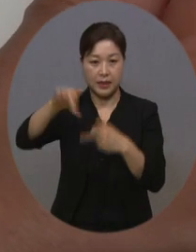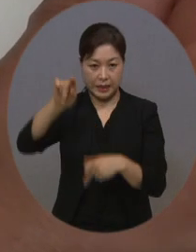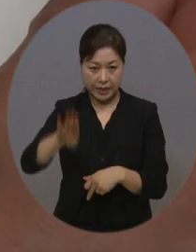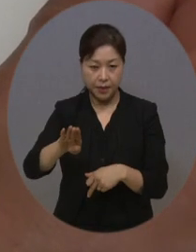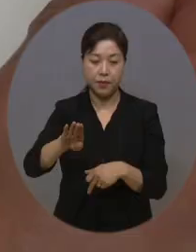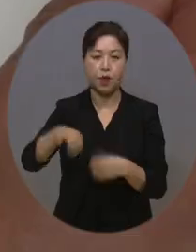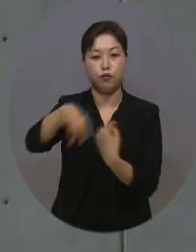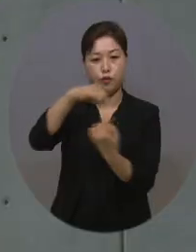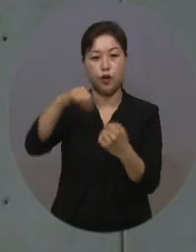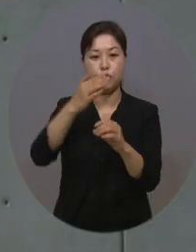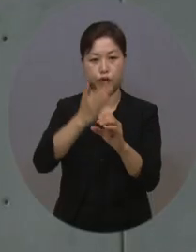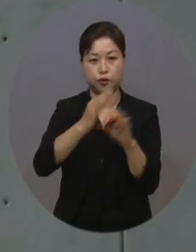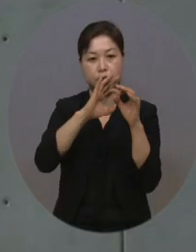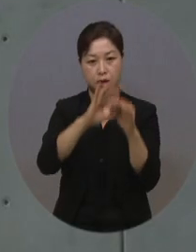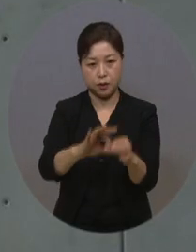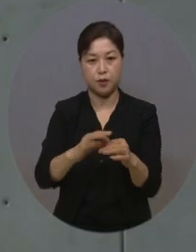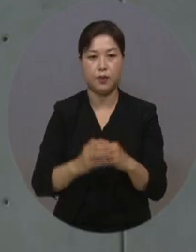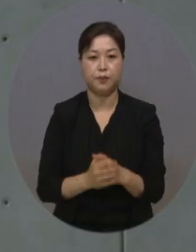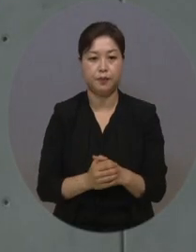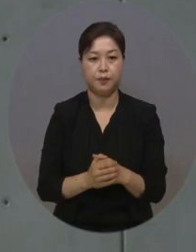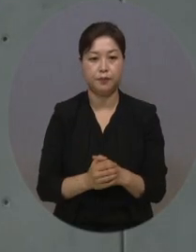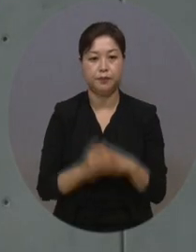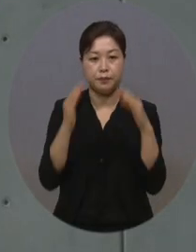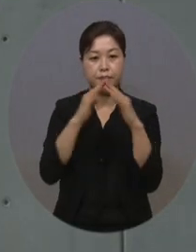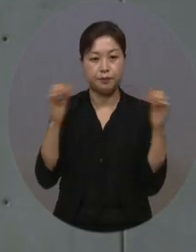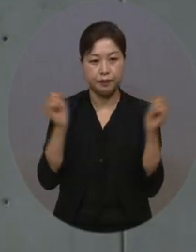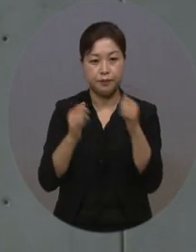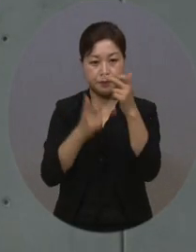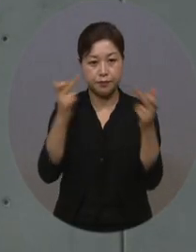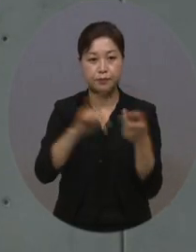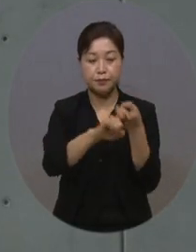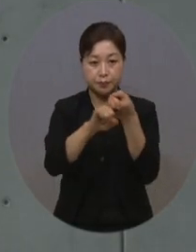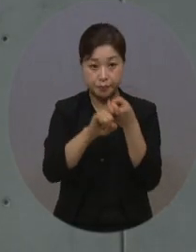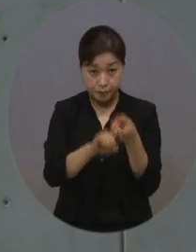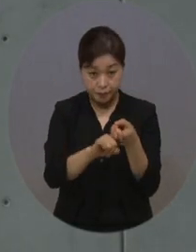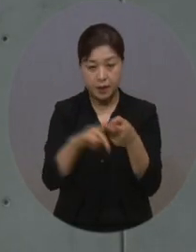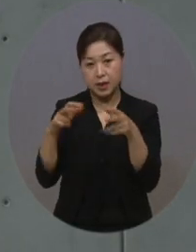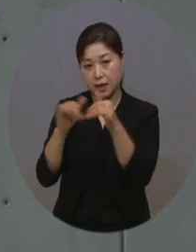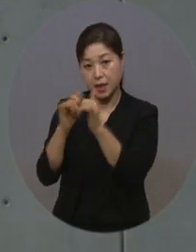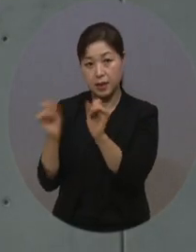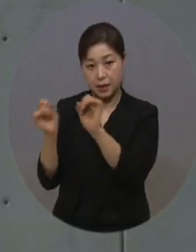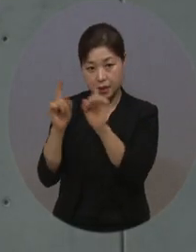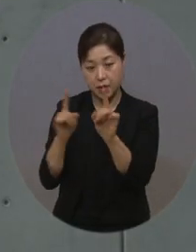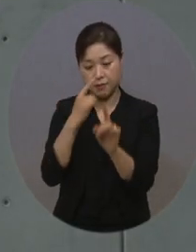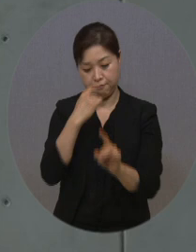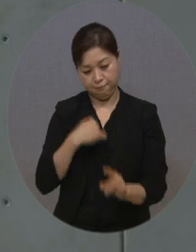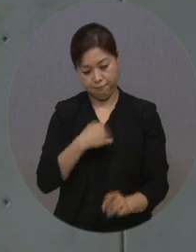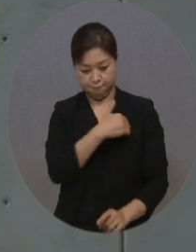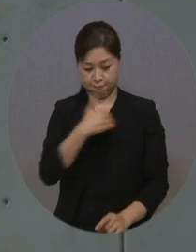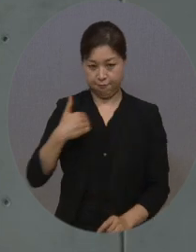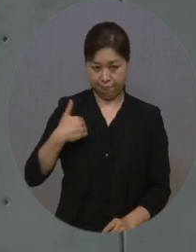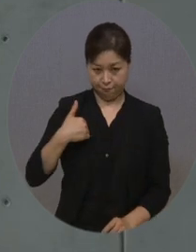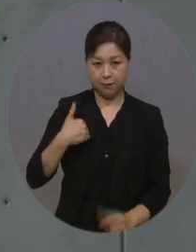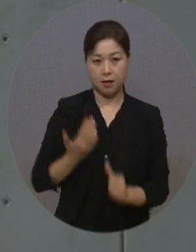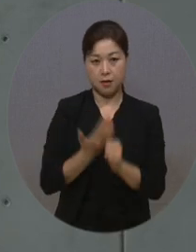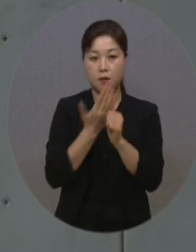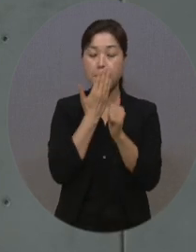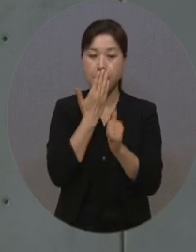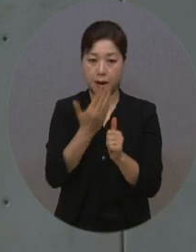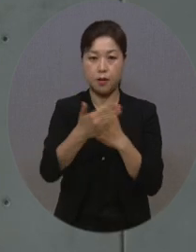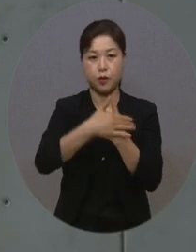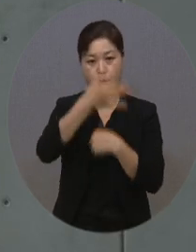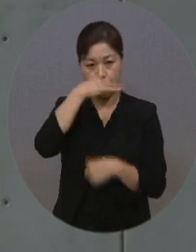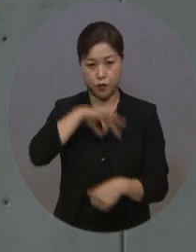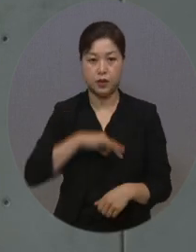있습니다 전북 산악 연맹 의 대상 그 실이 장애인의 재활 뿐만 아니라 자신감 향상에 큰 도움이 되는 시간에 만들고